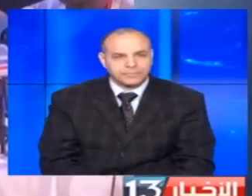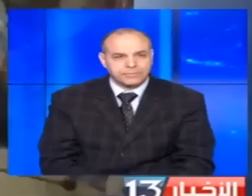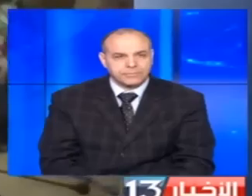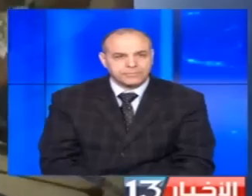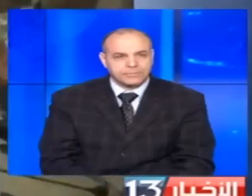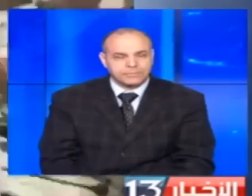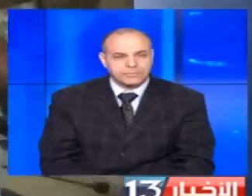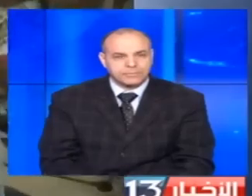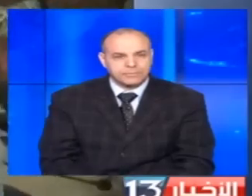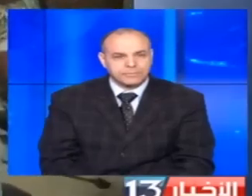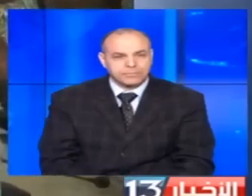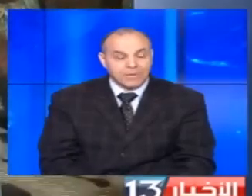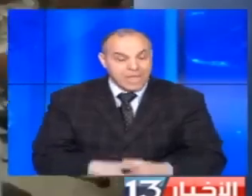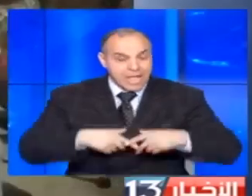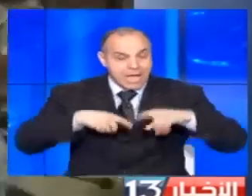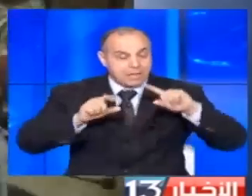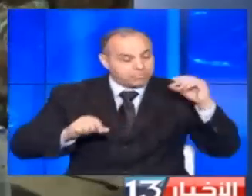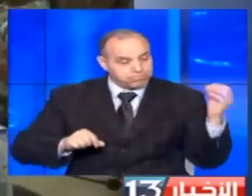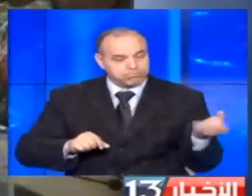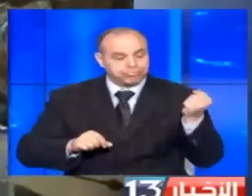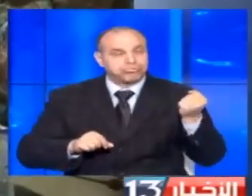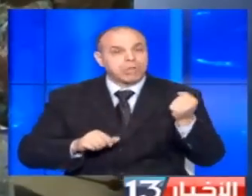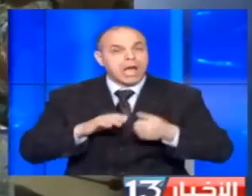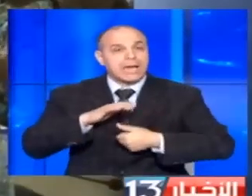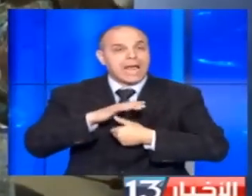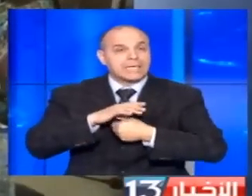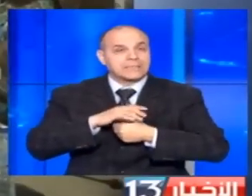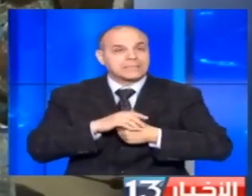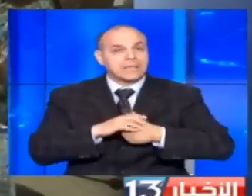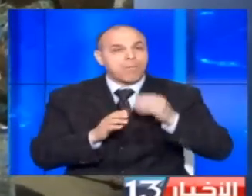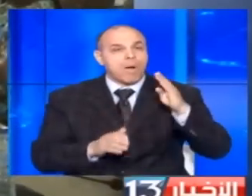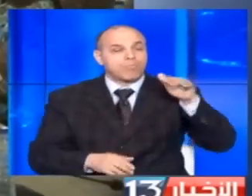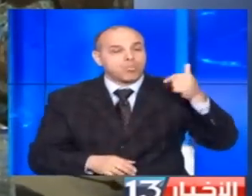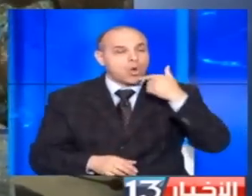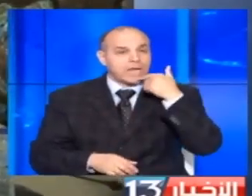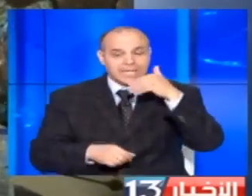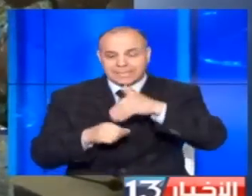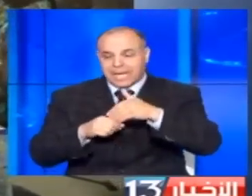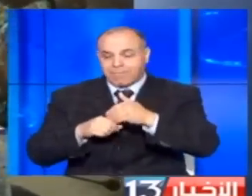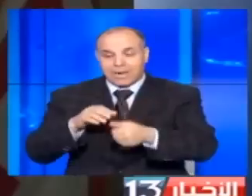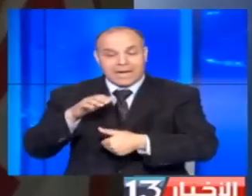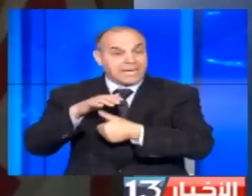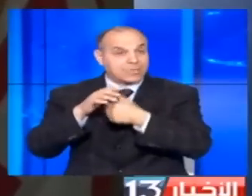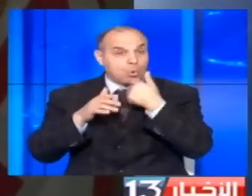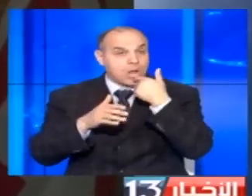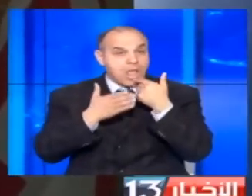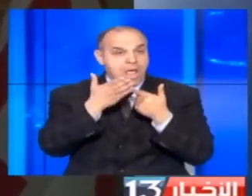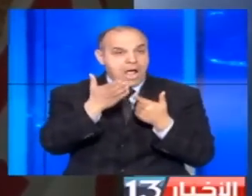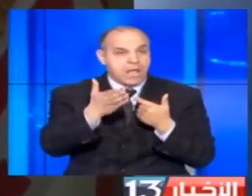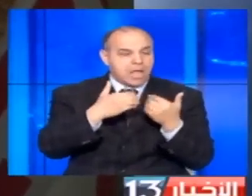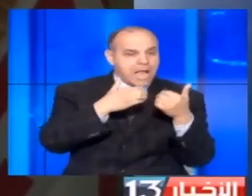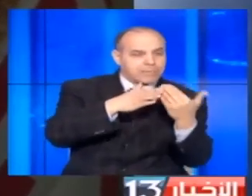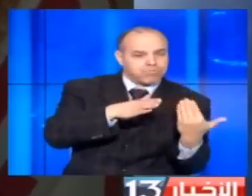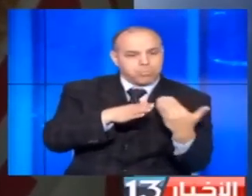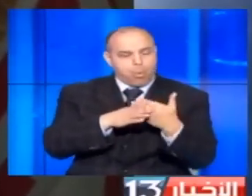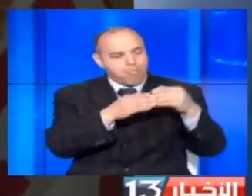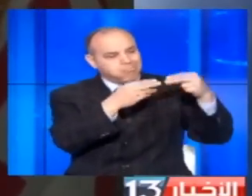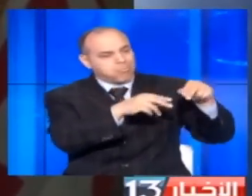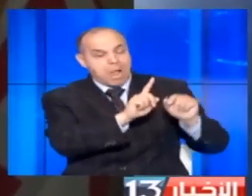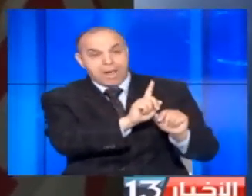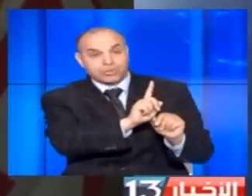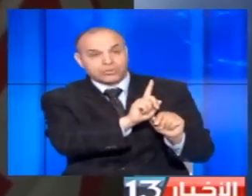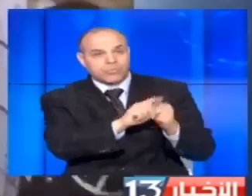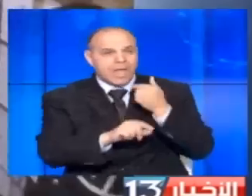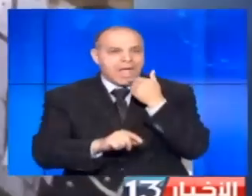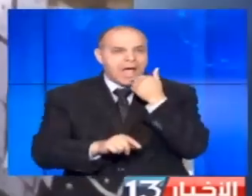صوت اعلان فوز الرئيس الحالي محمد بخاري في الانتخابات الرئاسيه جبهته المعارضه بالرفض فقد